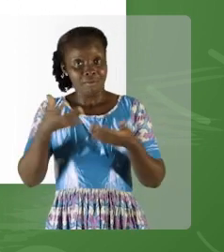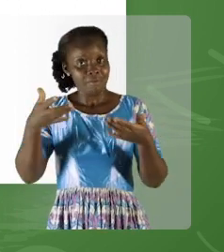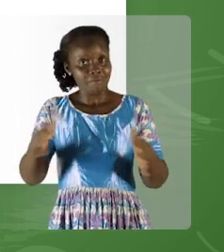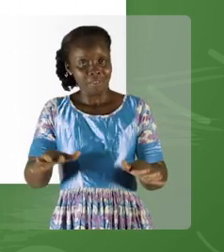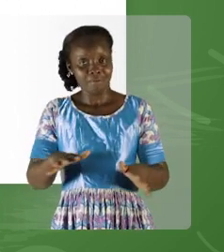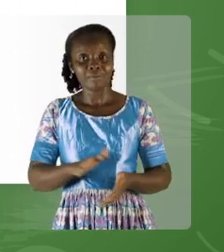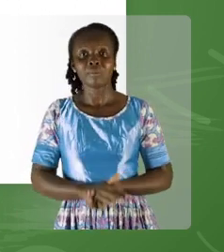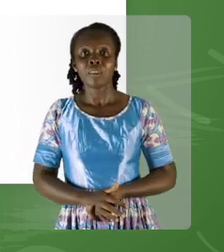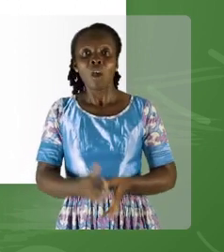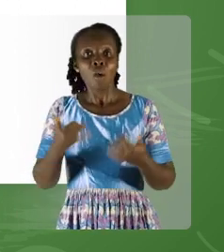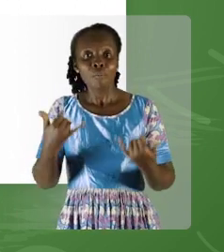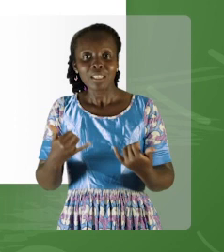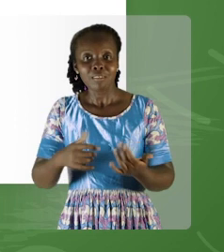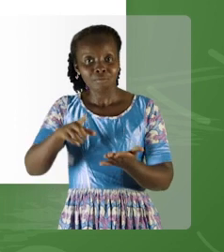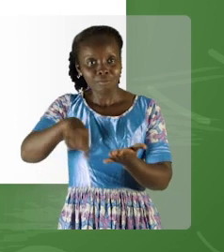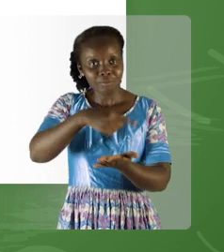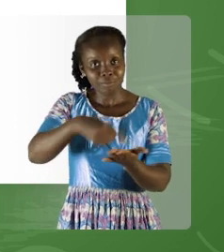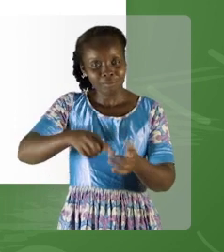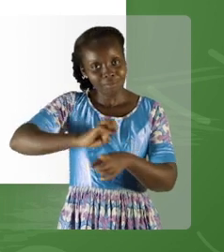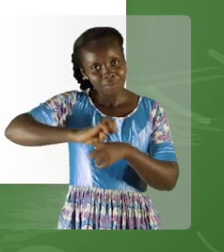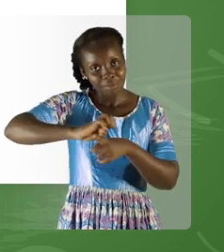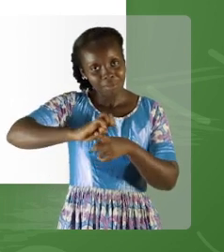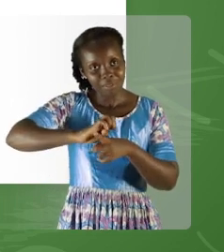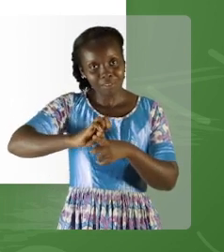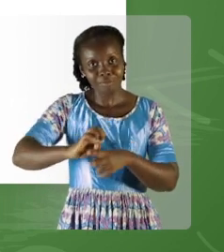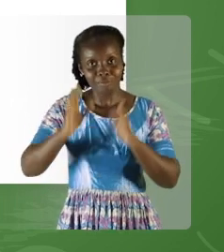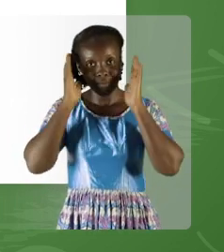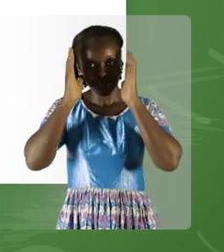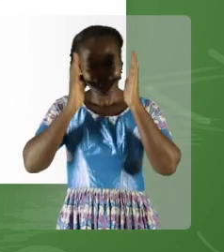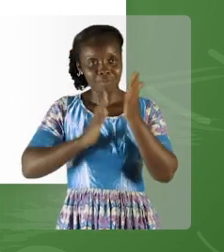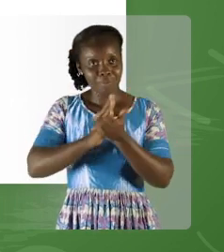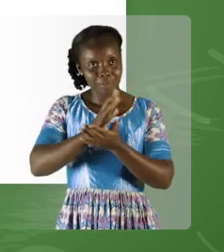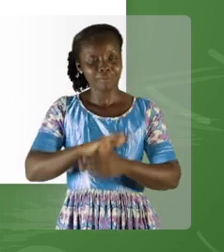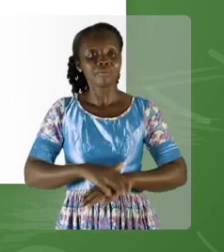Nous passons maintenant au corrigé de l'exercice.